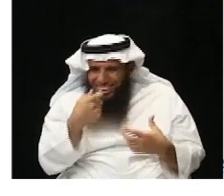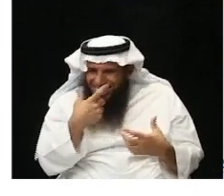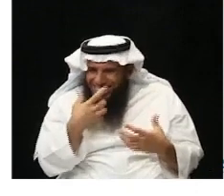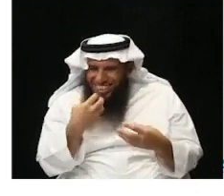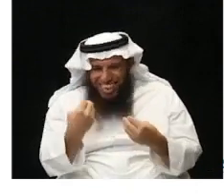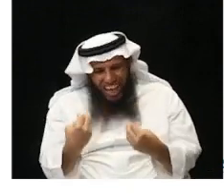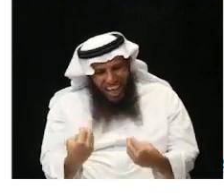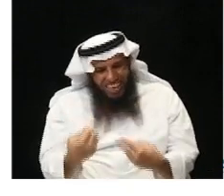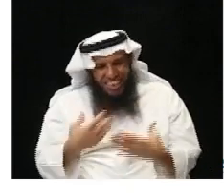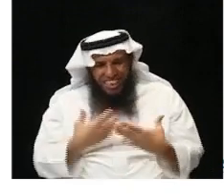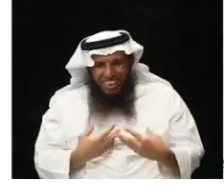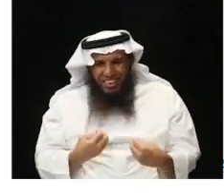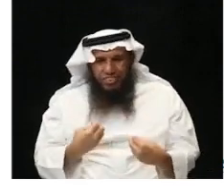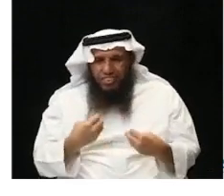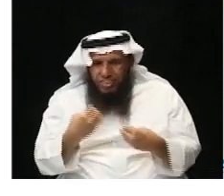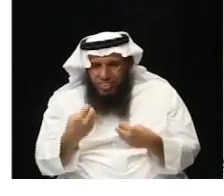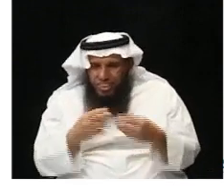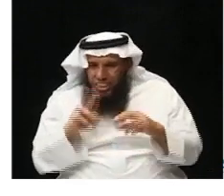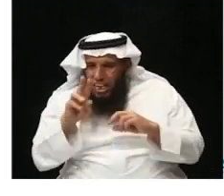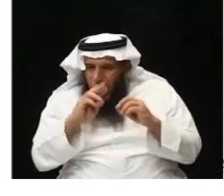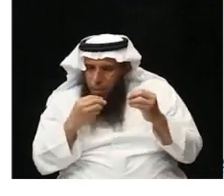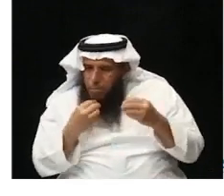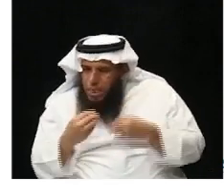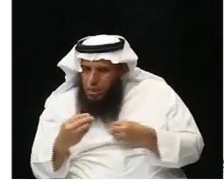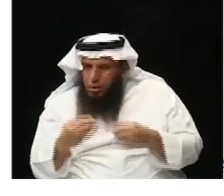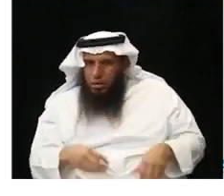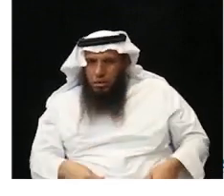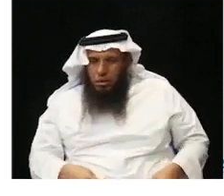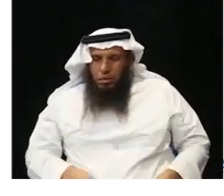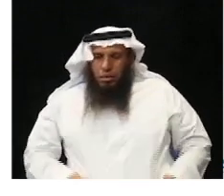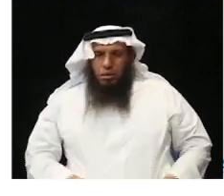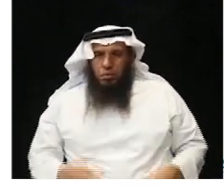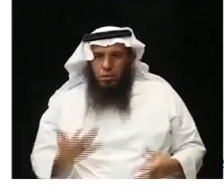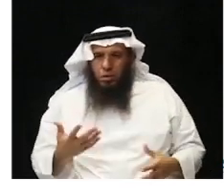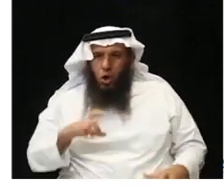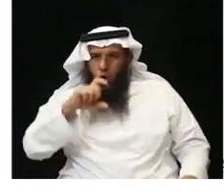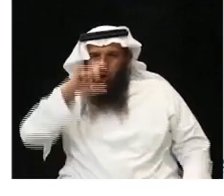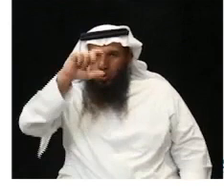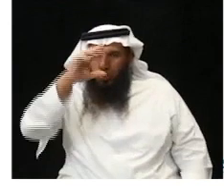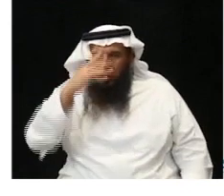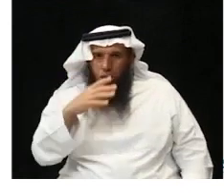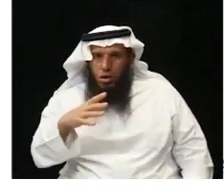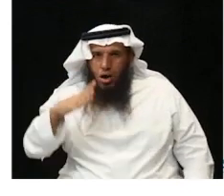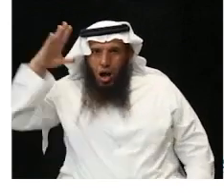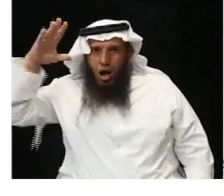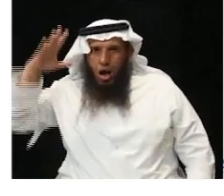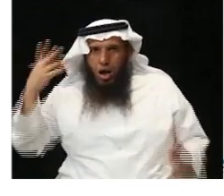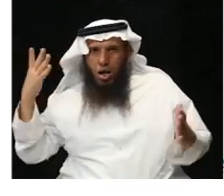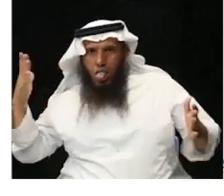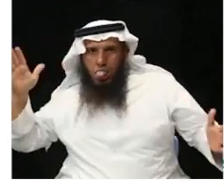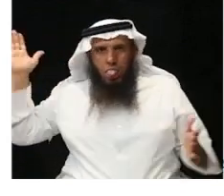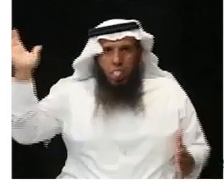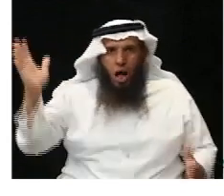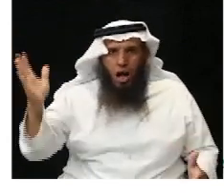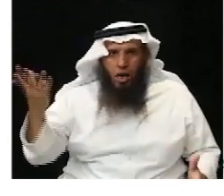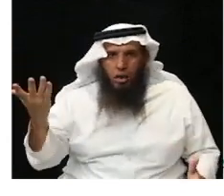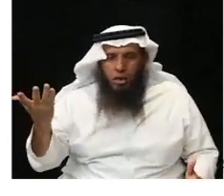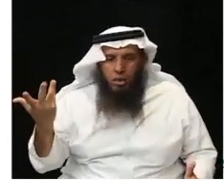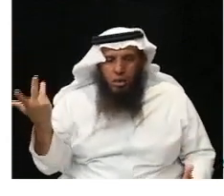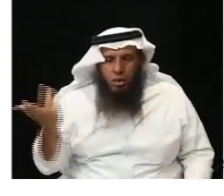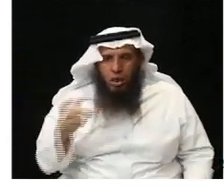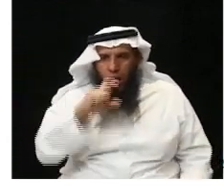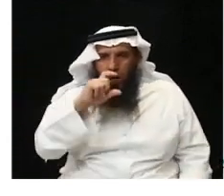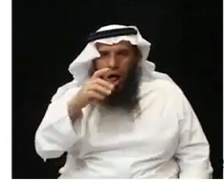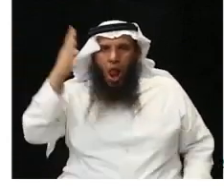الحوار هادئ، كلما كان النقاش لا يوجد فيه رفع أصوات أو مد بالأيدي أو استخدام